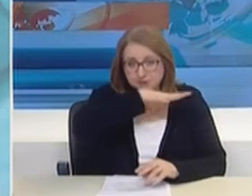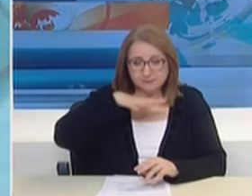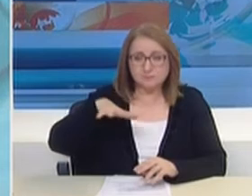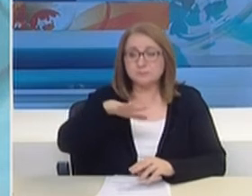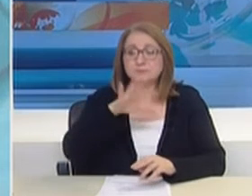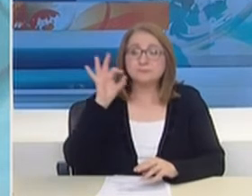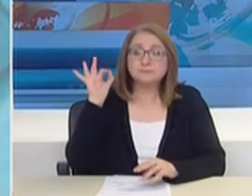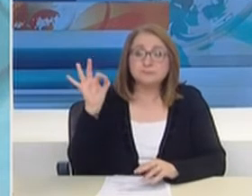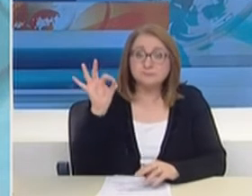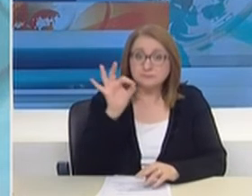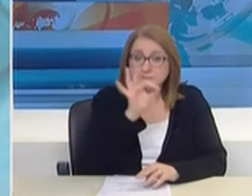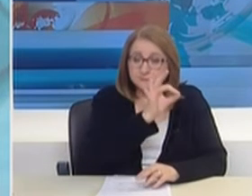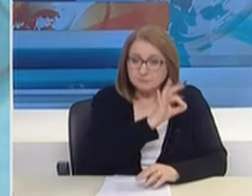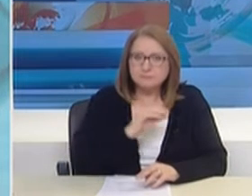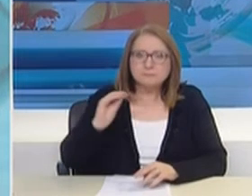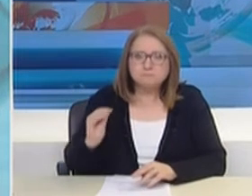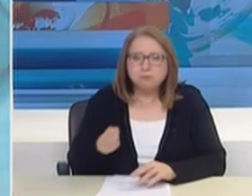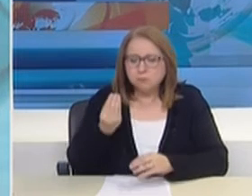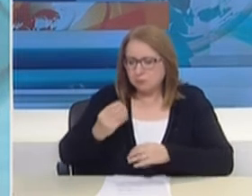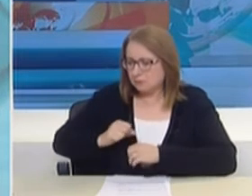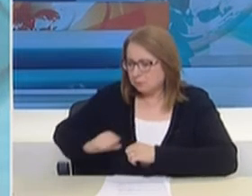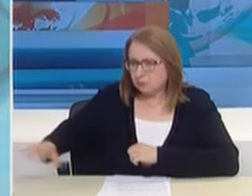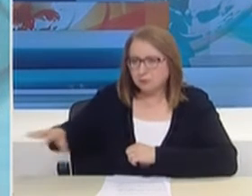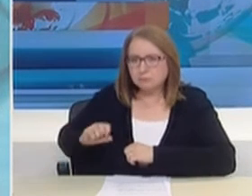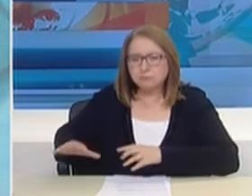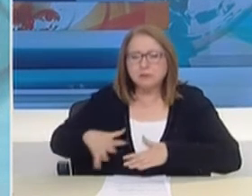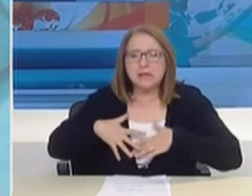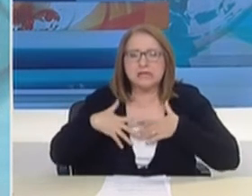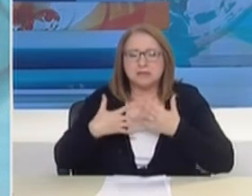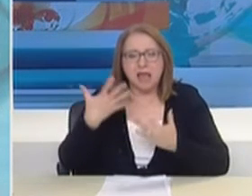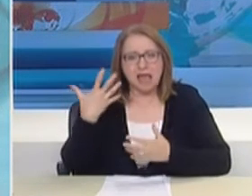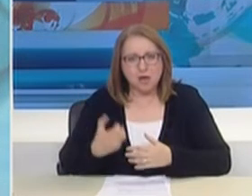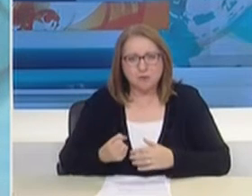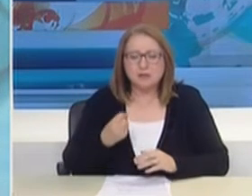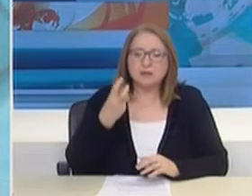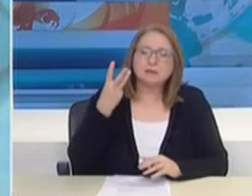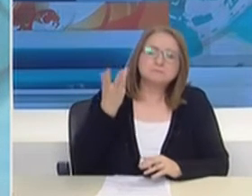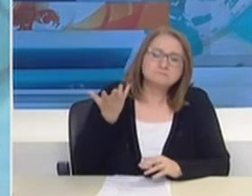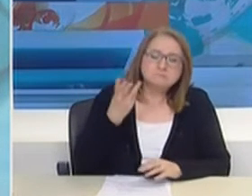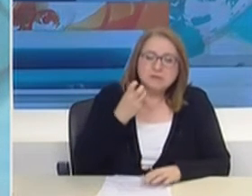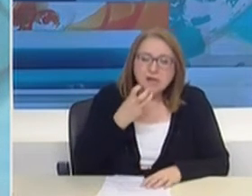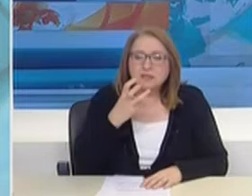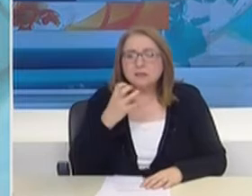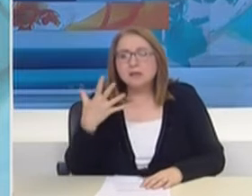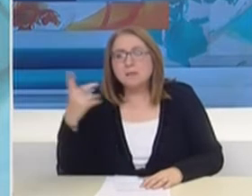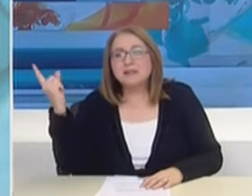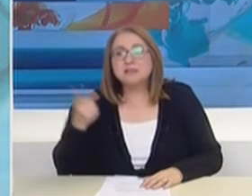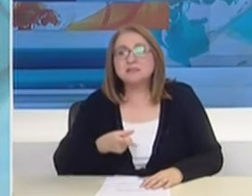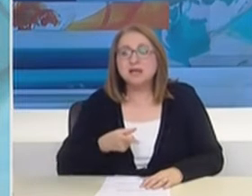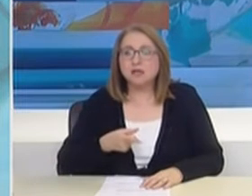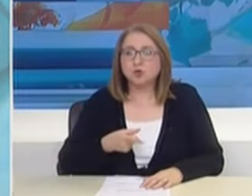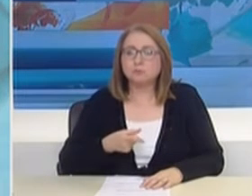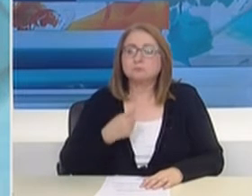συμπτώματα. Γύρω στο 25 με 30%, 35% ανάλογα με τη σειρά. Δεν υπάρχει μόνο μία δημοσίευση, όπως καταλαβαίνετε. Mm-hmm. Υπάρχουν πολύ